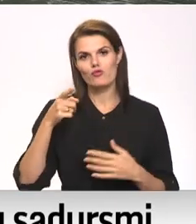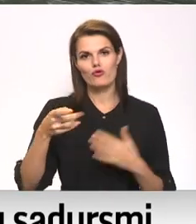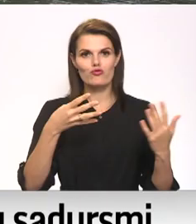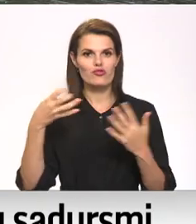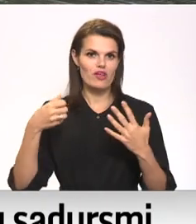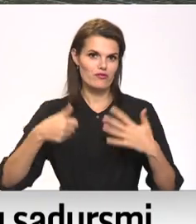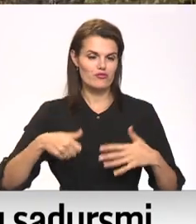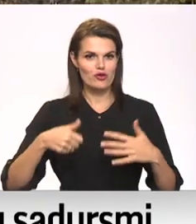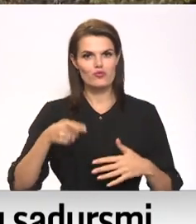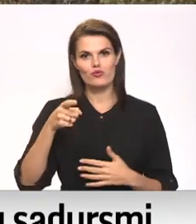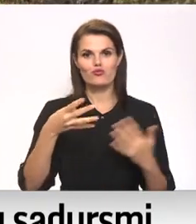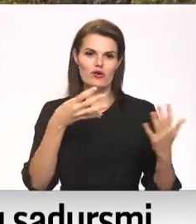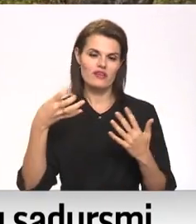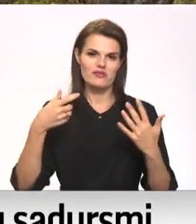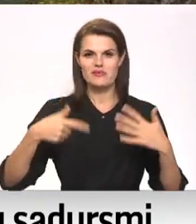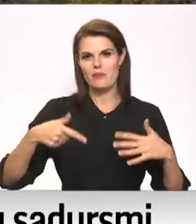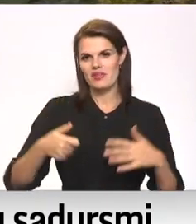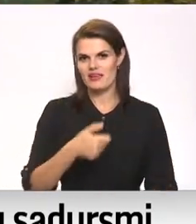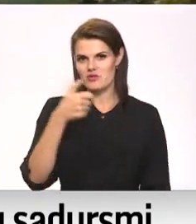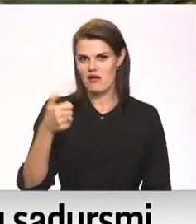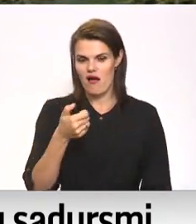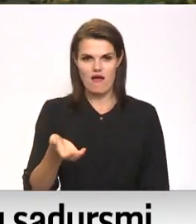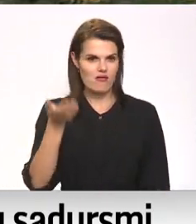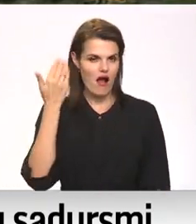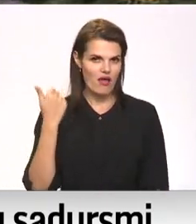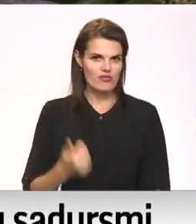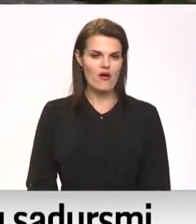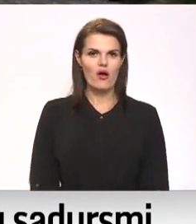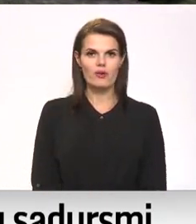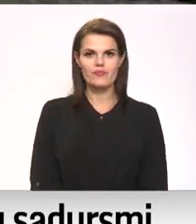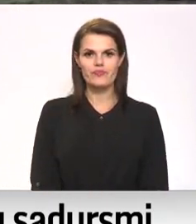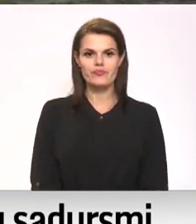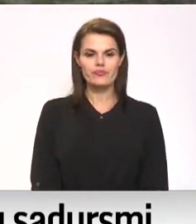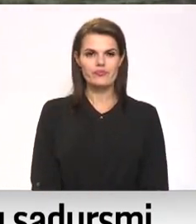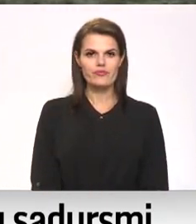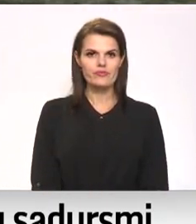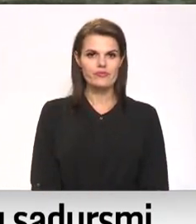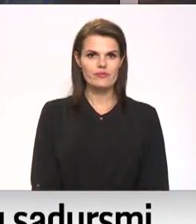70. Gadiem. Diana Boltiņa, Mikus Andersons, Zemgales reģionālā televīzija.